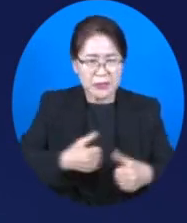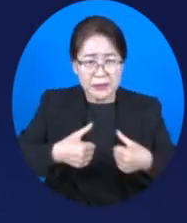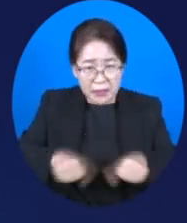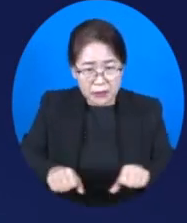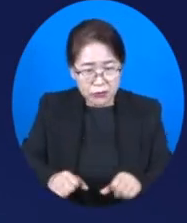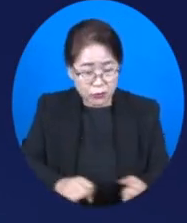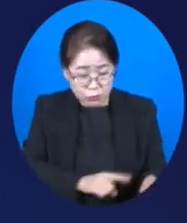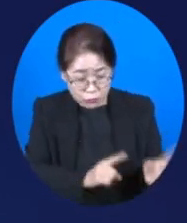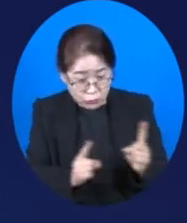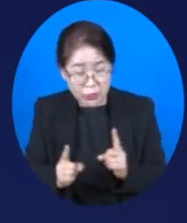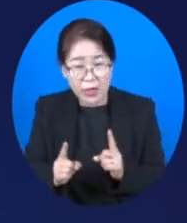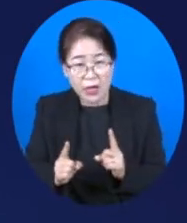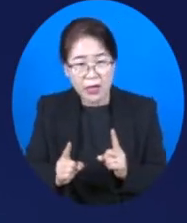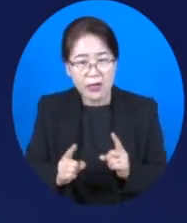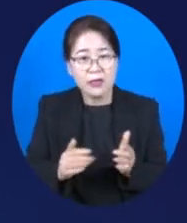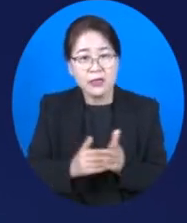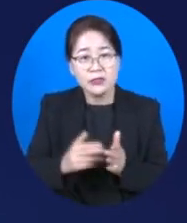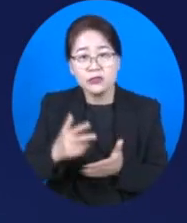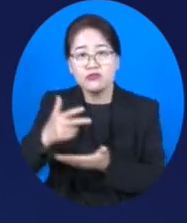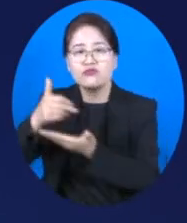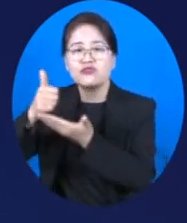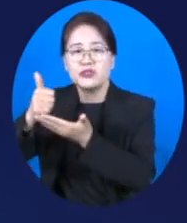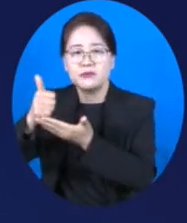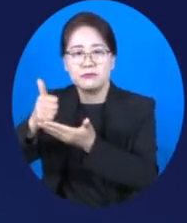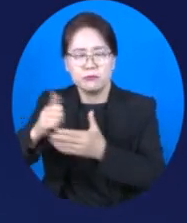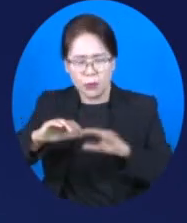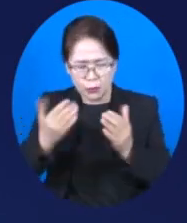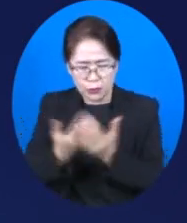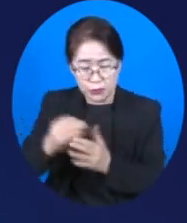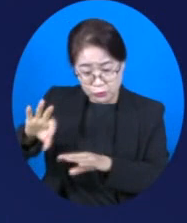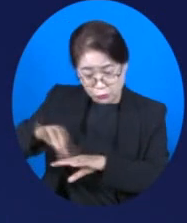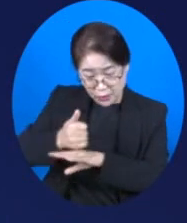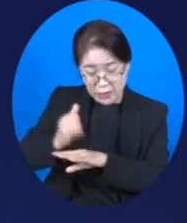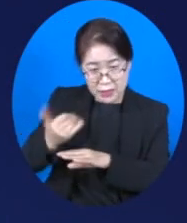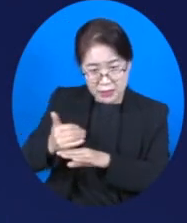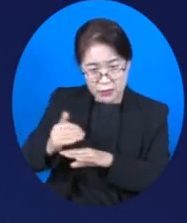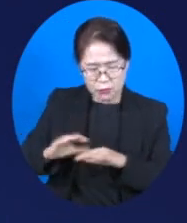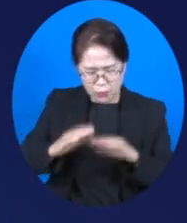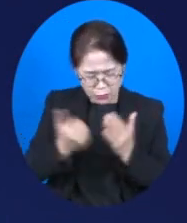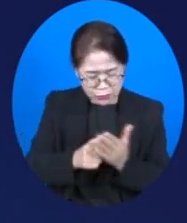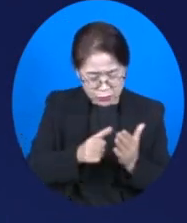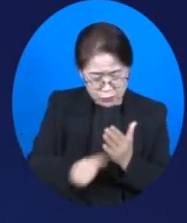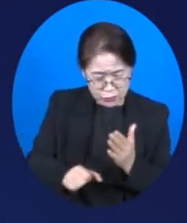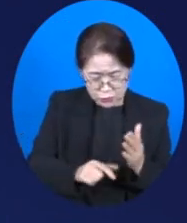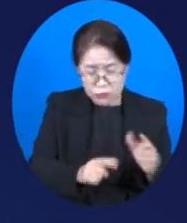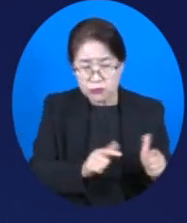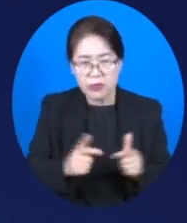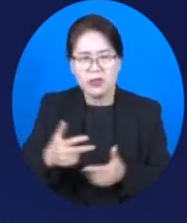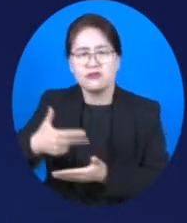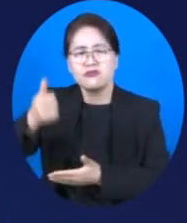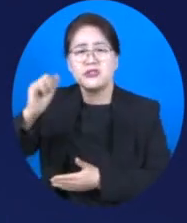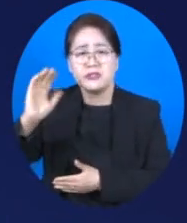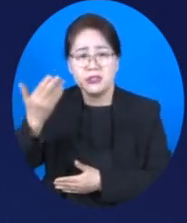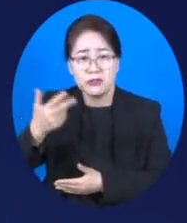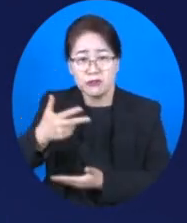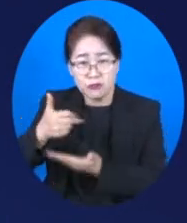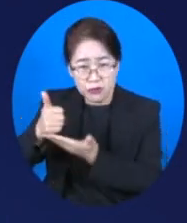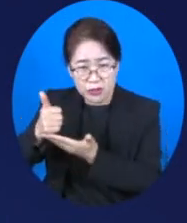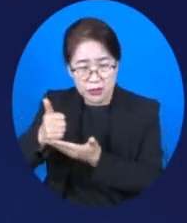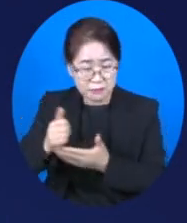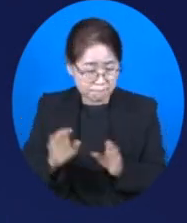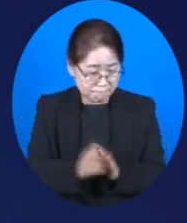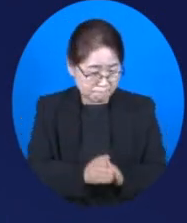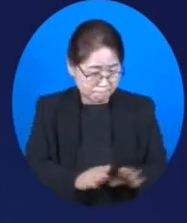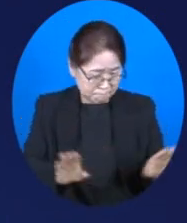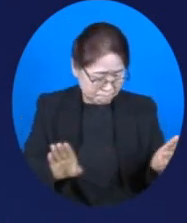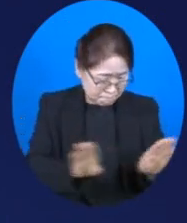깨뜨리시고 부활하신 주님이십니다. 만왕의 왕이시고 만유의 주가 되신 주님이십니다. 열면 닫을 자가